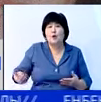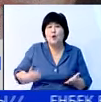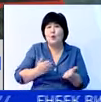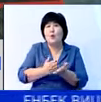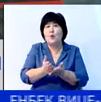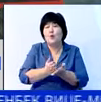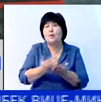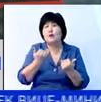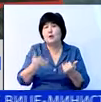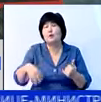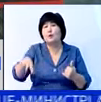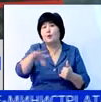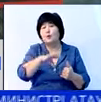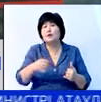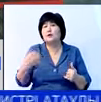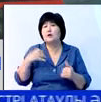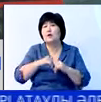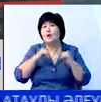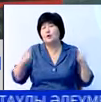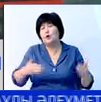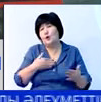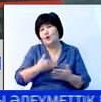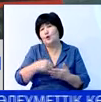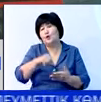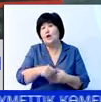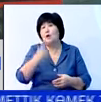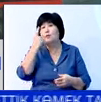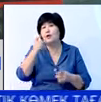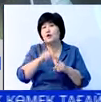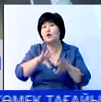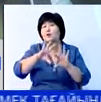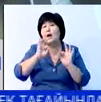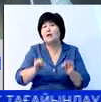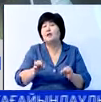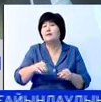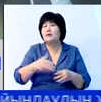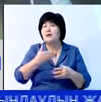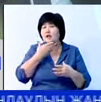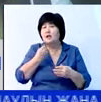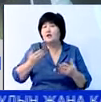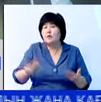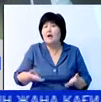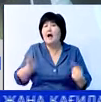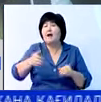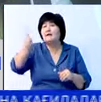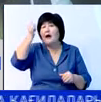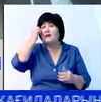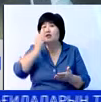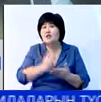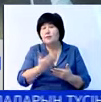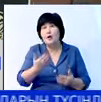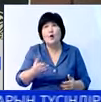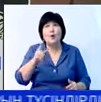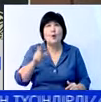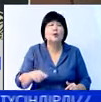осы облыстың өркендеуіне үлесін қосты. Бір сөзін айтқанда өнегелі өмірі бар, қалдырған ізі бар. Ал енді ол кісі бұл